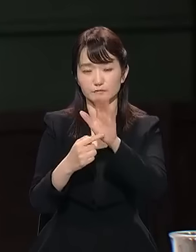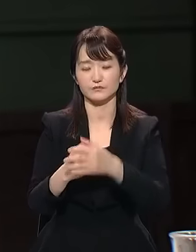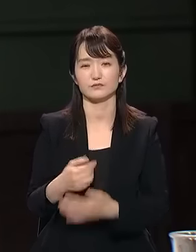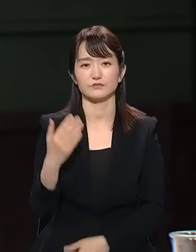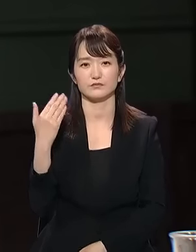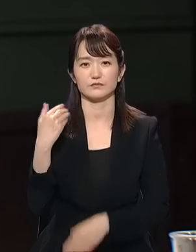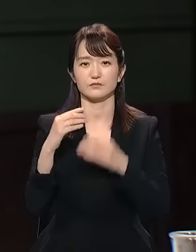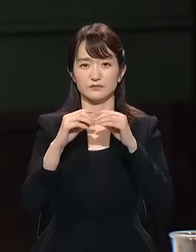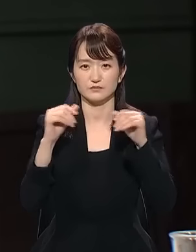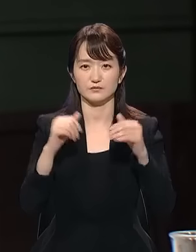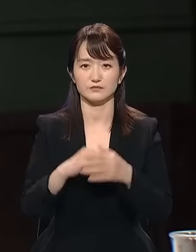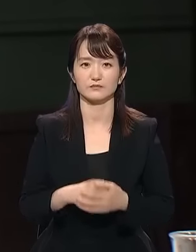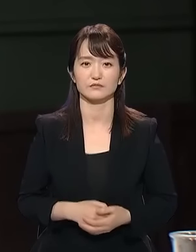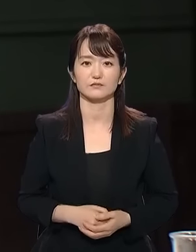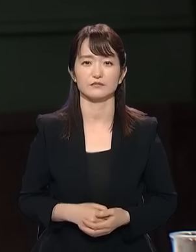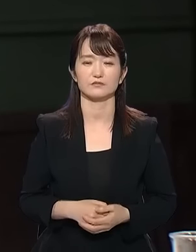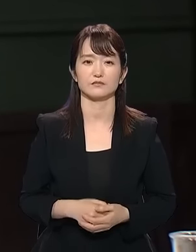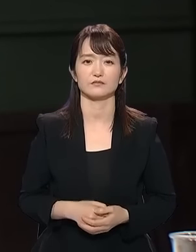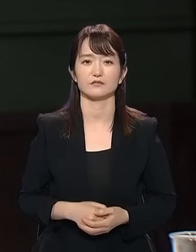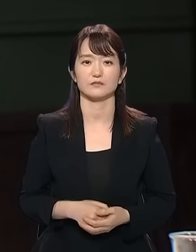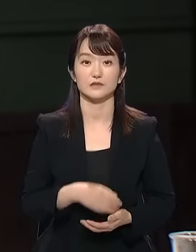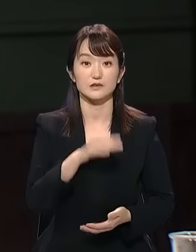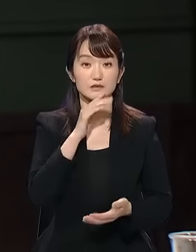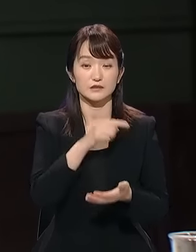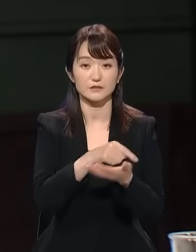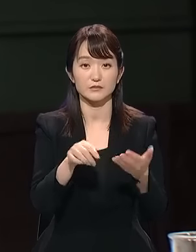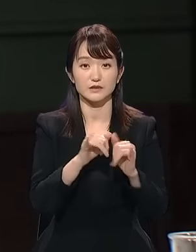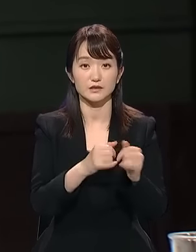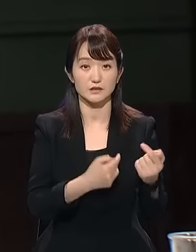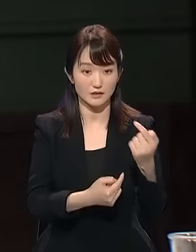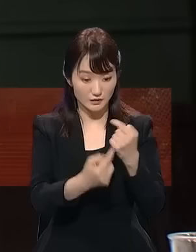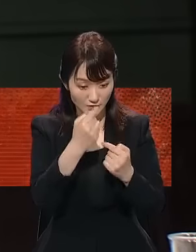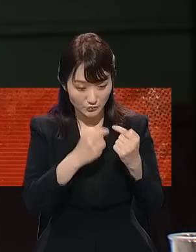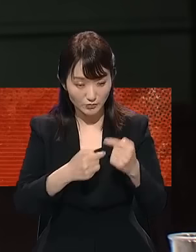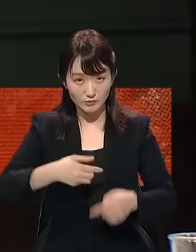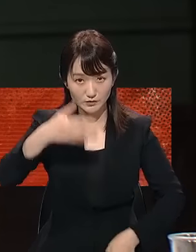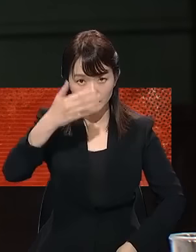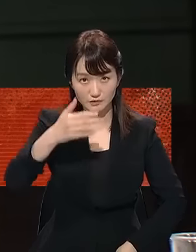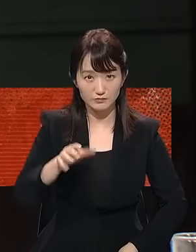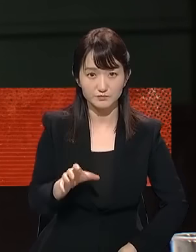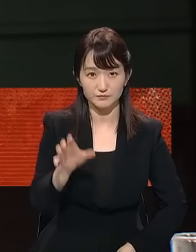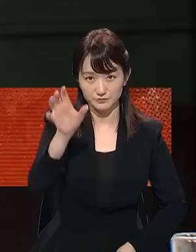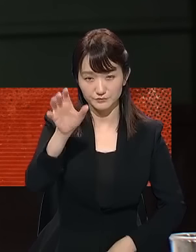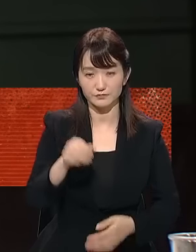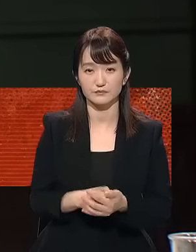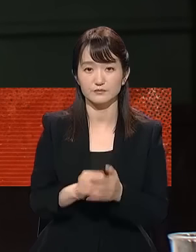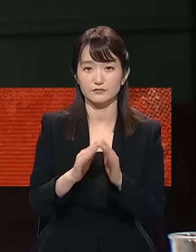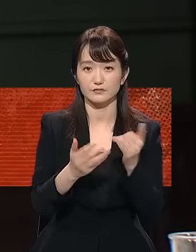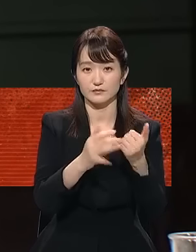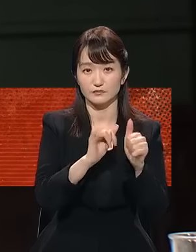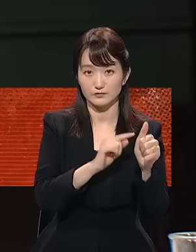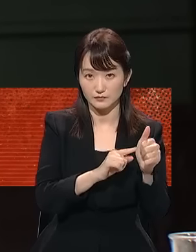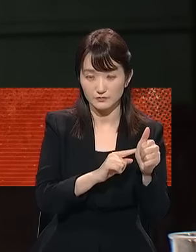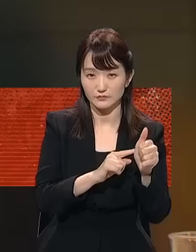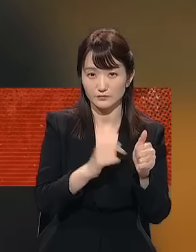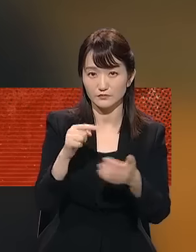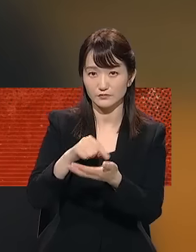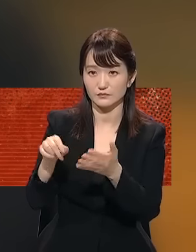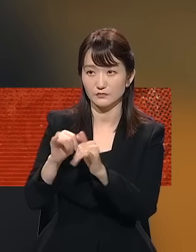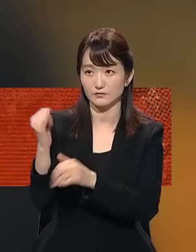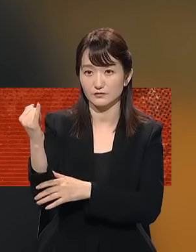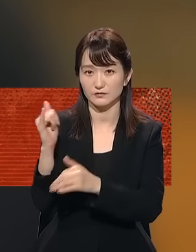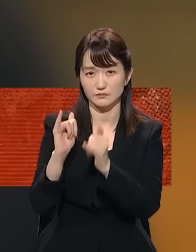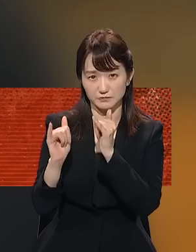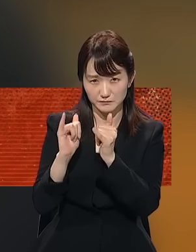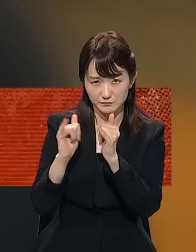유튜버가 지난해 11월 실제 피해자에게 제보를 받았다면서 영상을 올렸습니다 유튜브에 따르면 피해자와 영상 통화를 하면서